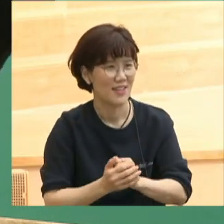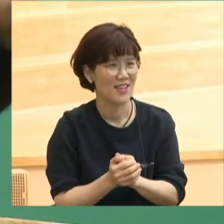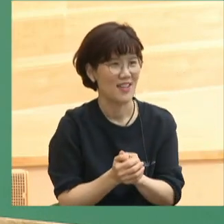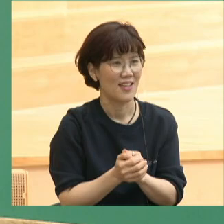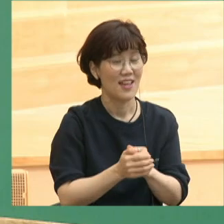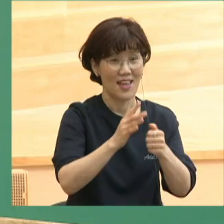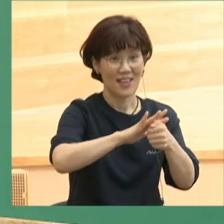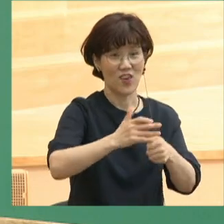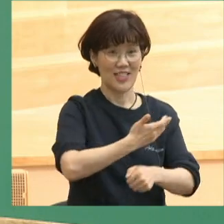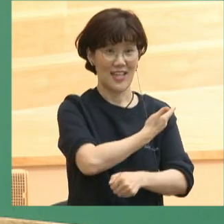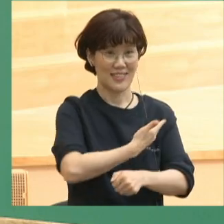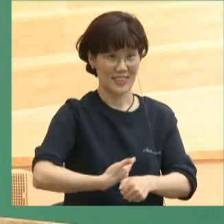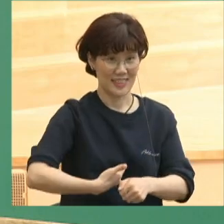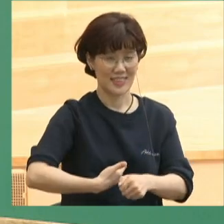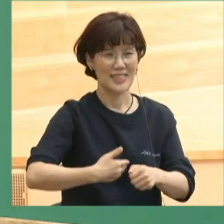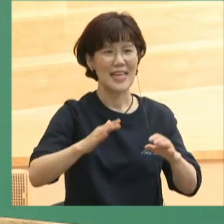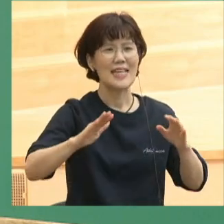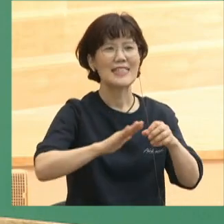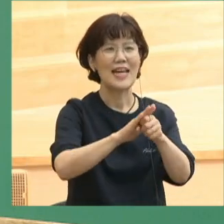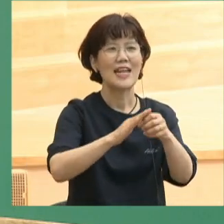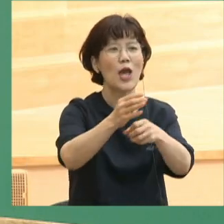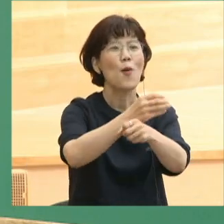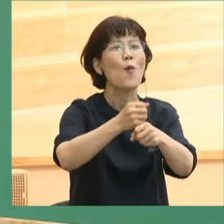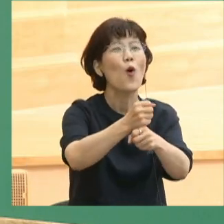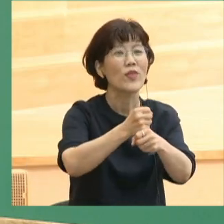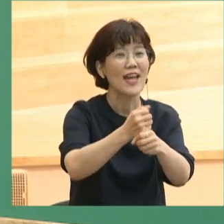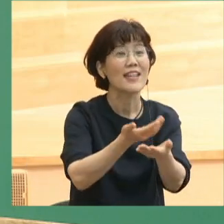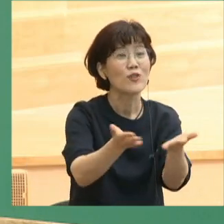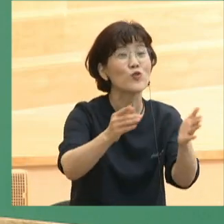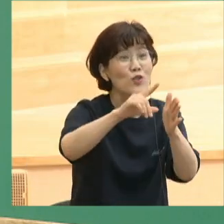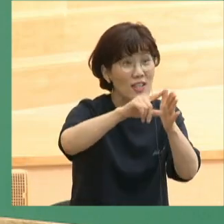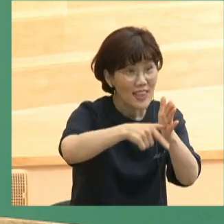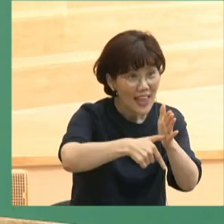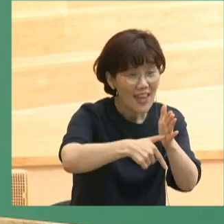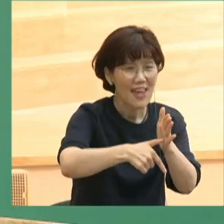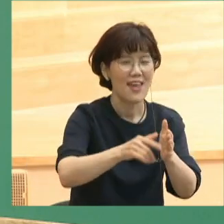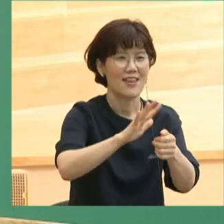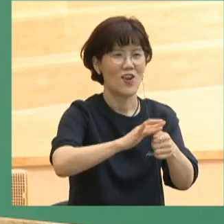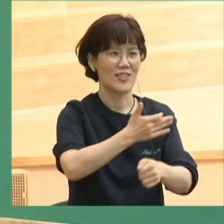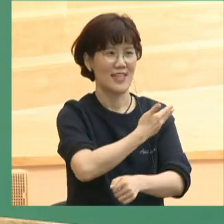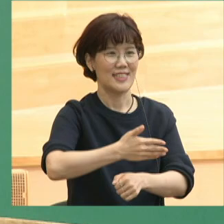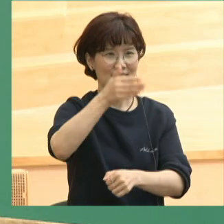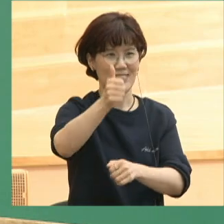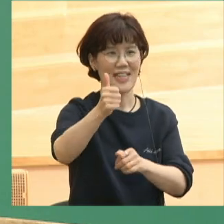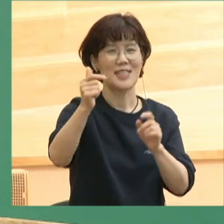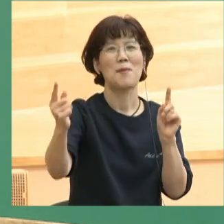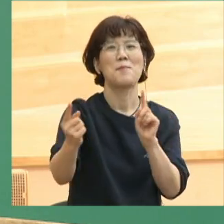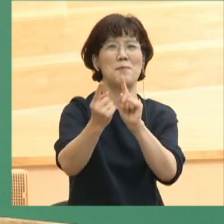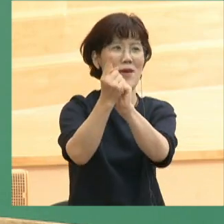그러니까 경산시에 사랑의 보따리 1,000개를 나눌 때 그때 일입니다. 이제 경산시 시장을 만나 뵙고 이제 이런저런 얘기를